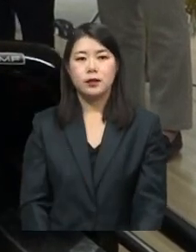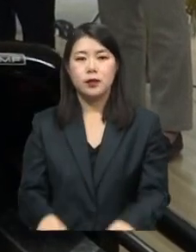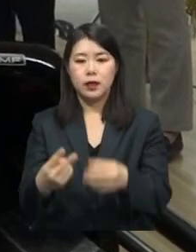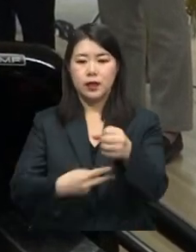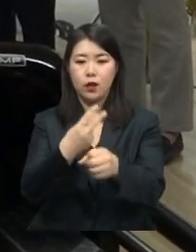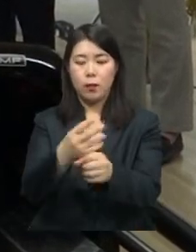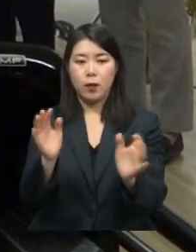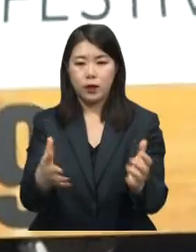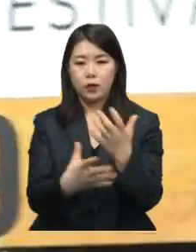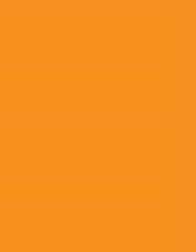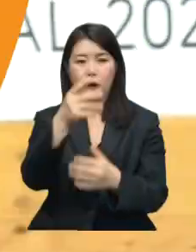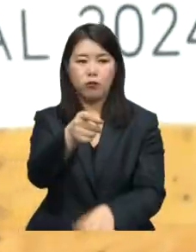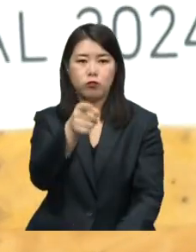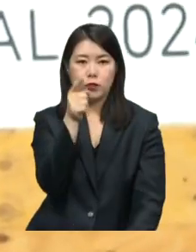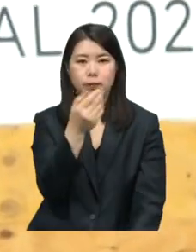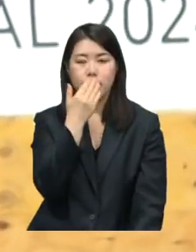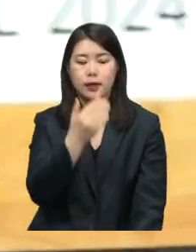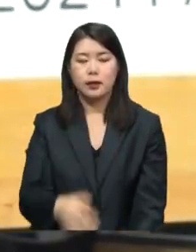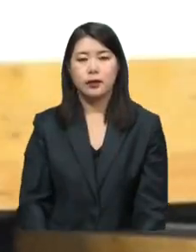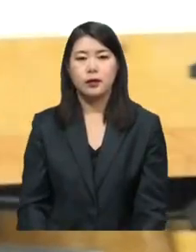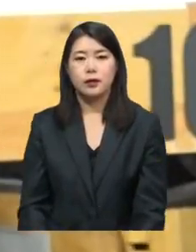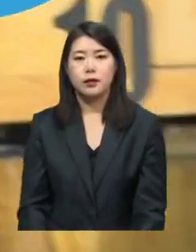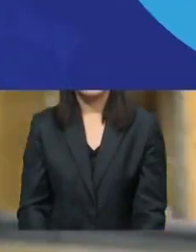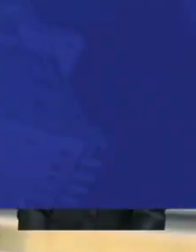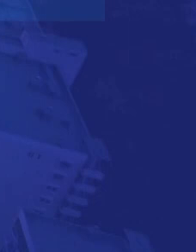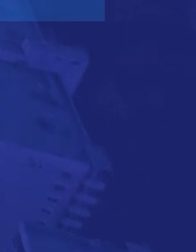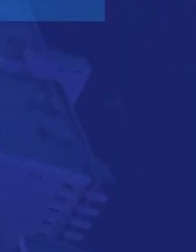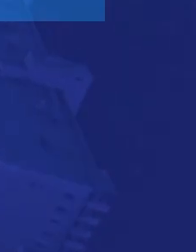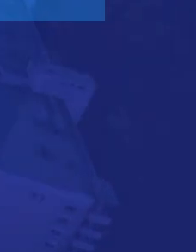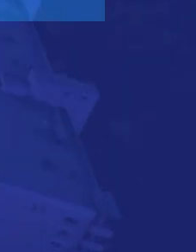2년 만에 종합우승 타이틀을 가져왔습니다